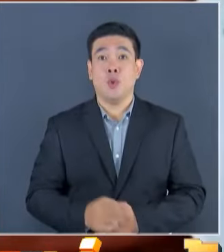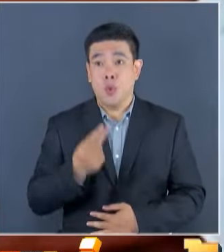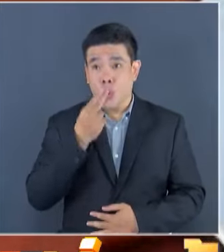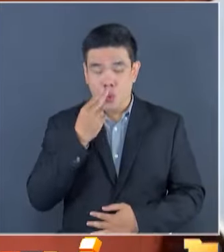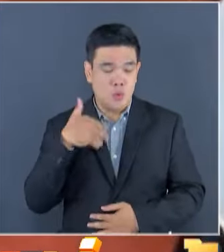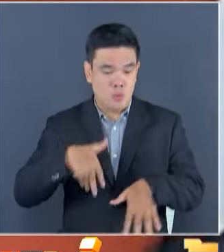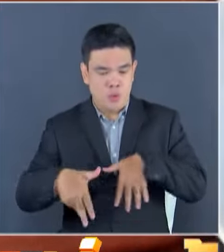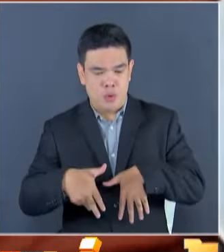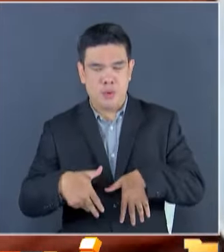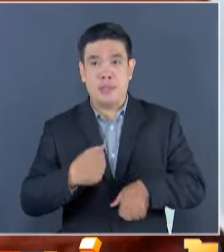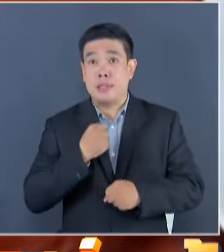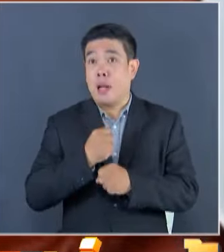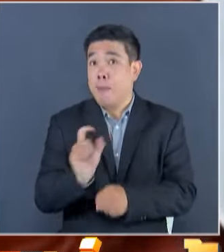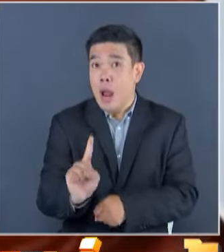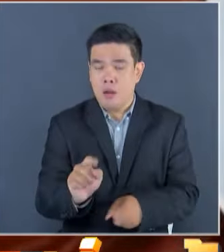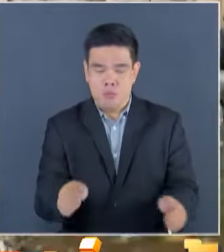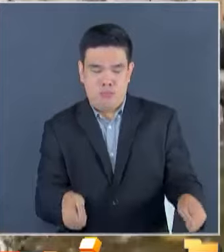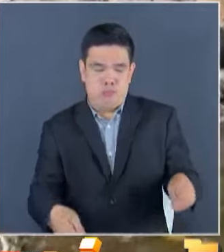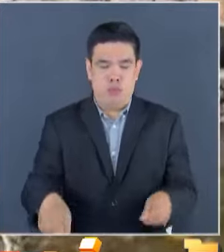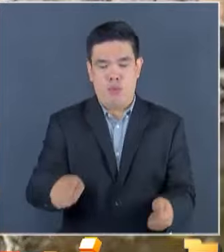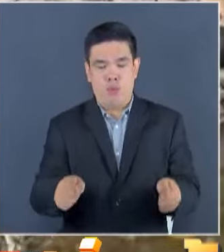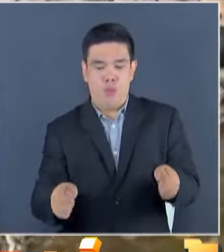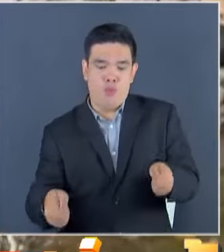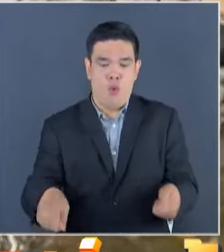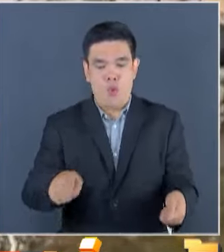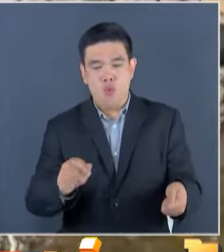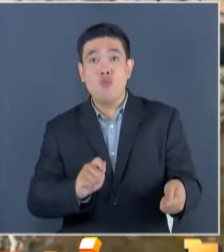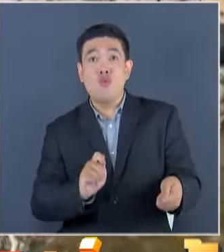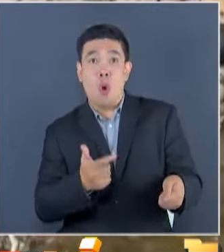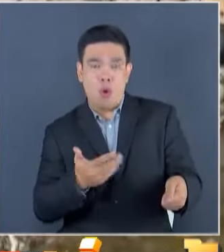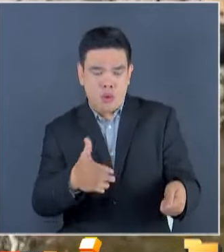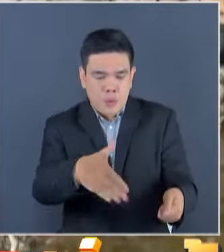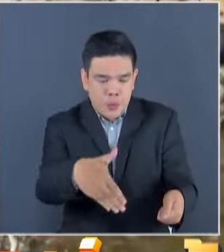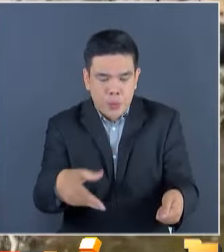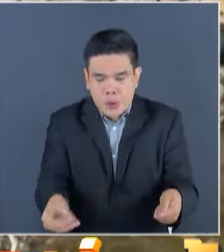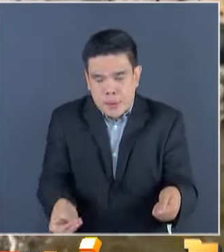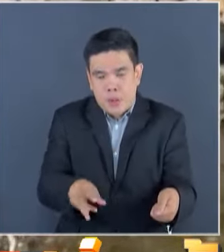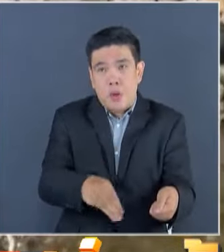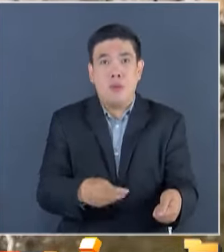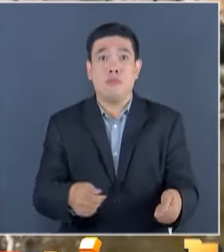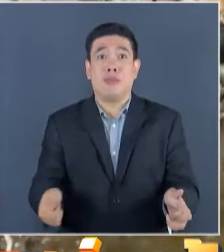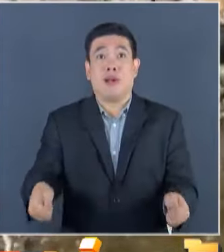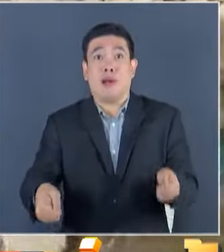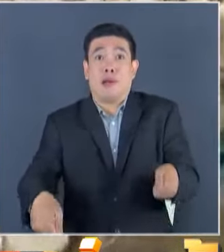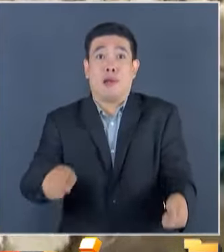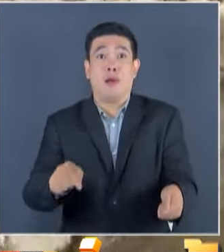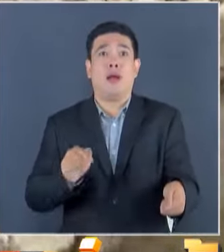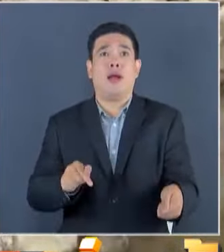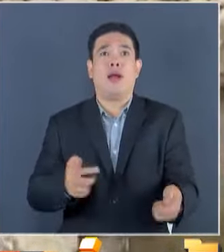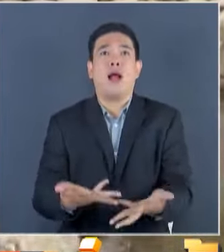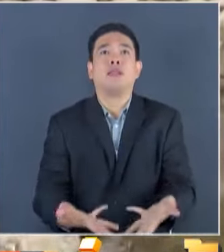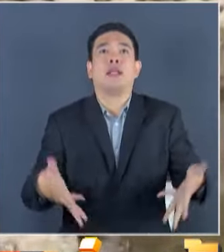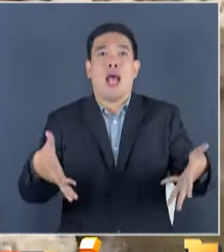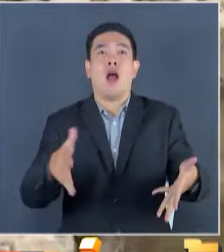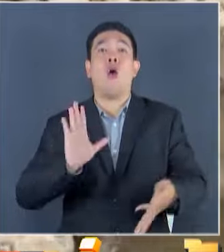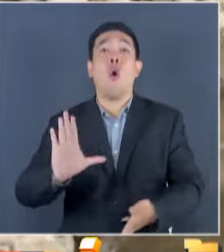และชาวบ้านเขาก็นี่ฮะคุณผู้ชมร่อนนะเพื่อที่จะหาทองคำถามว่าอุปกรณ์ที่ชาวบ้านใช้ดูฮะกระทะยังมีเลยเห็นไหมฮะคือมันเป็น